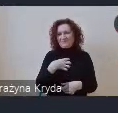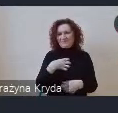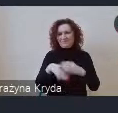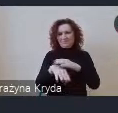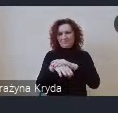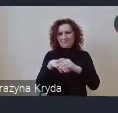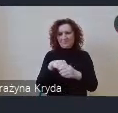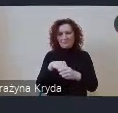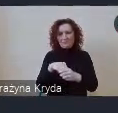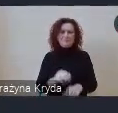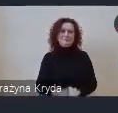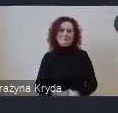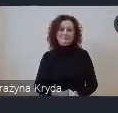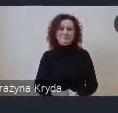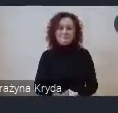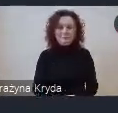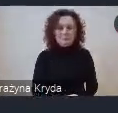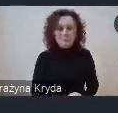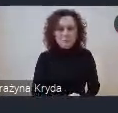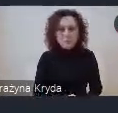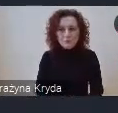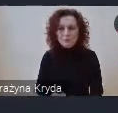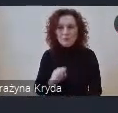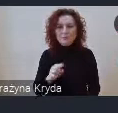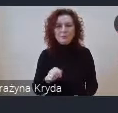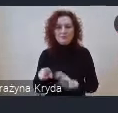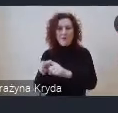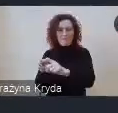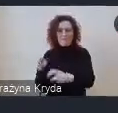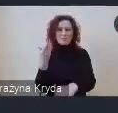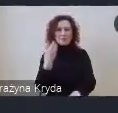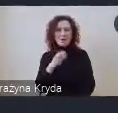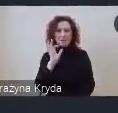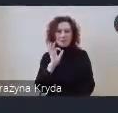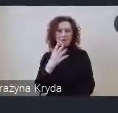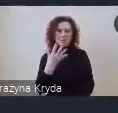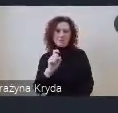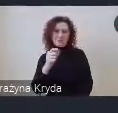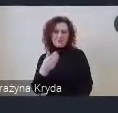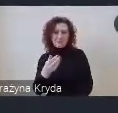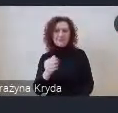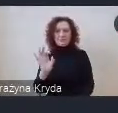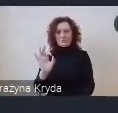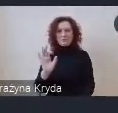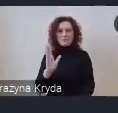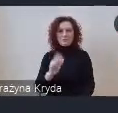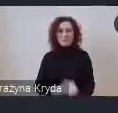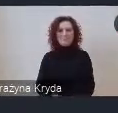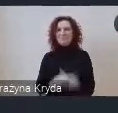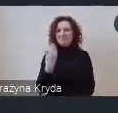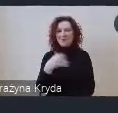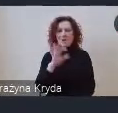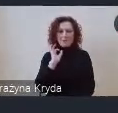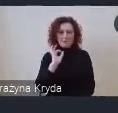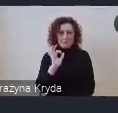dłoni od samego ściskania taka poręcz bardzo dobra 5 cm średnicy okej taka poręcz bardzo dobra